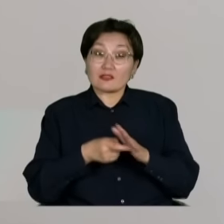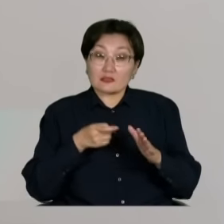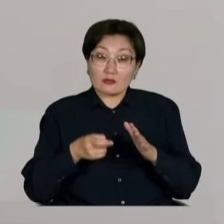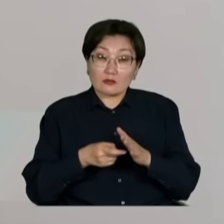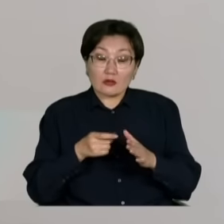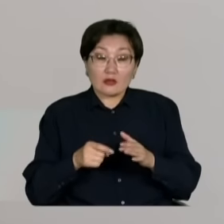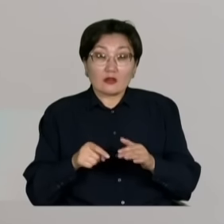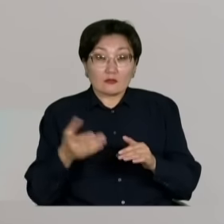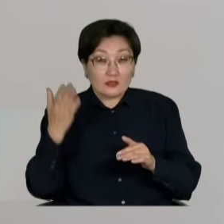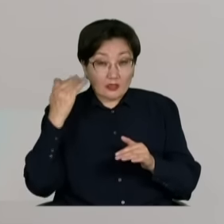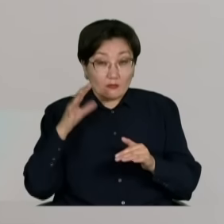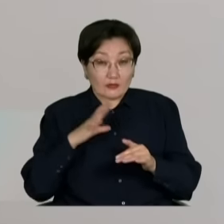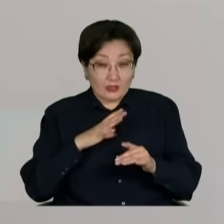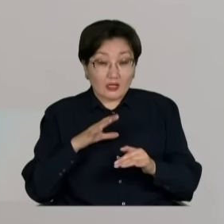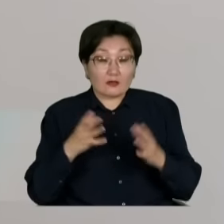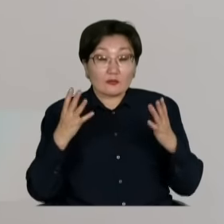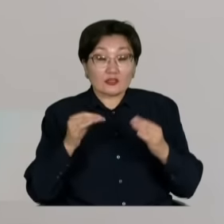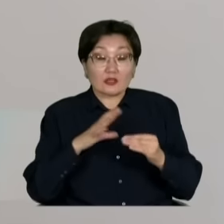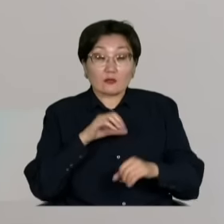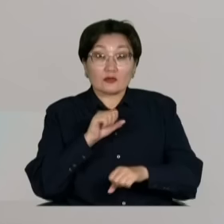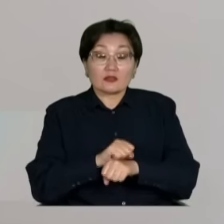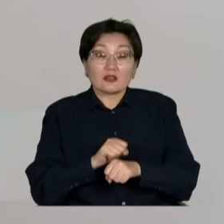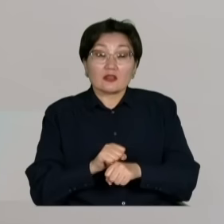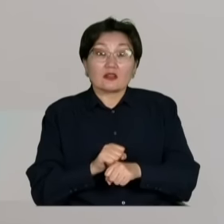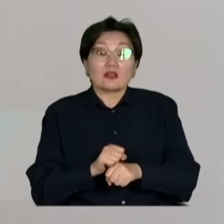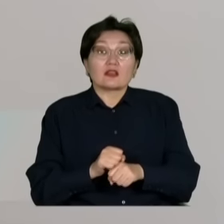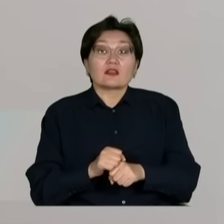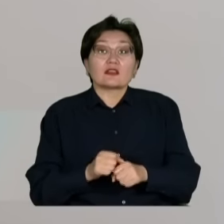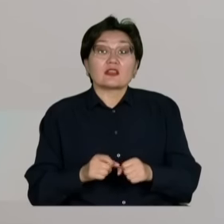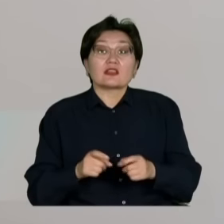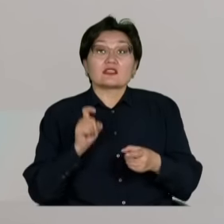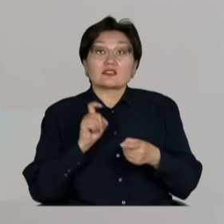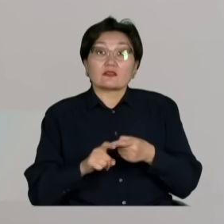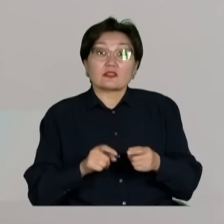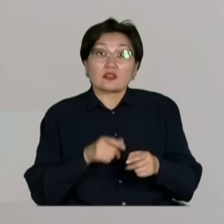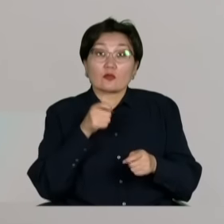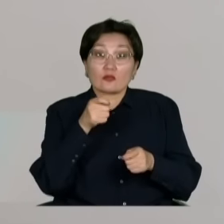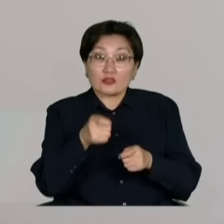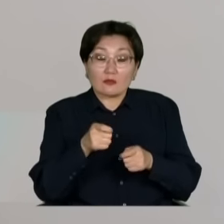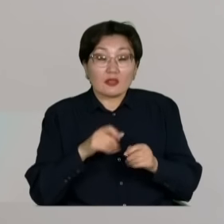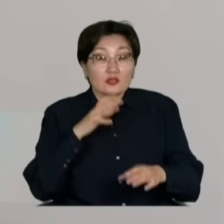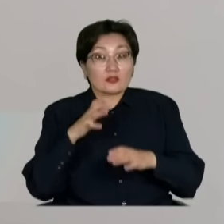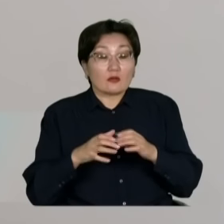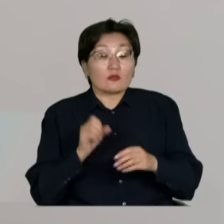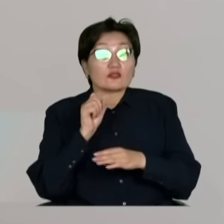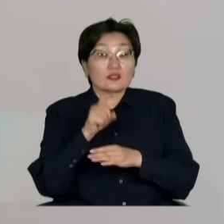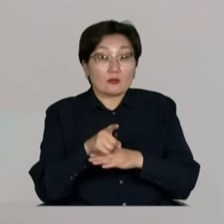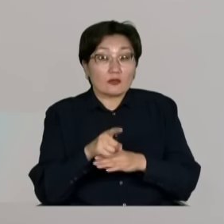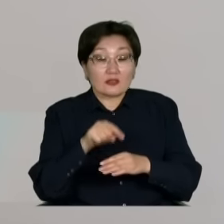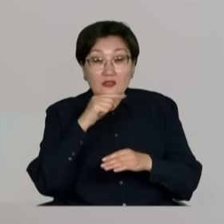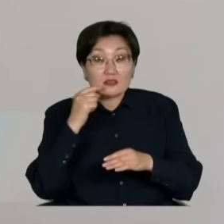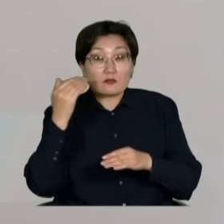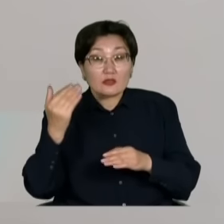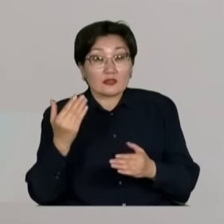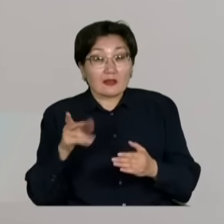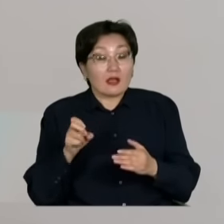Вот на днях было прервано в связи с направлением международного поручения в Российскую Федерацию как мы получим